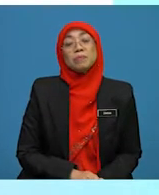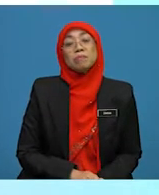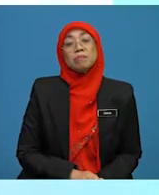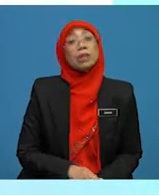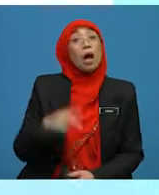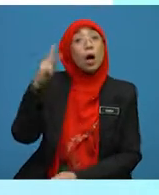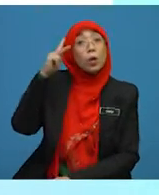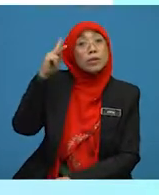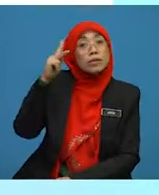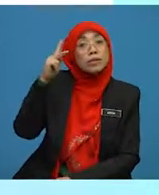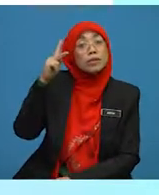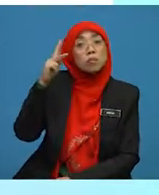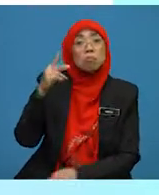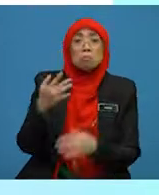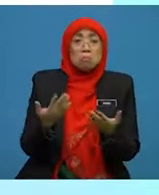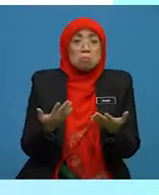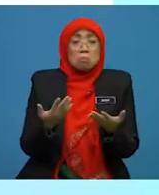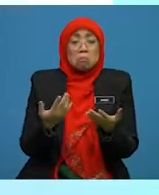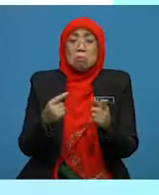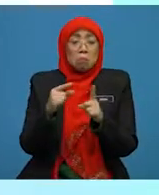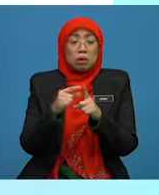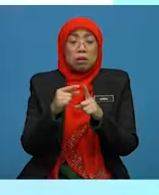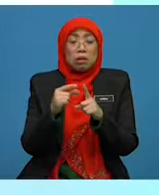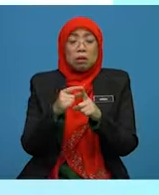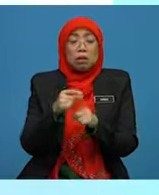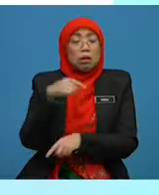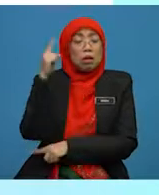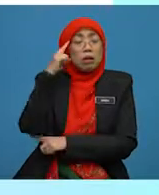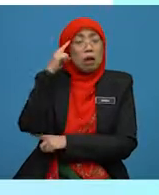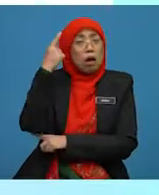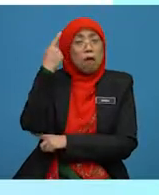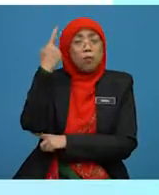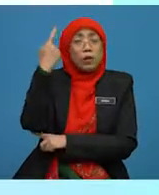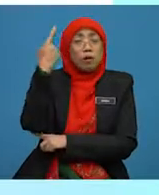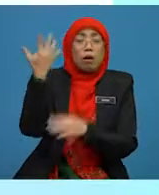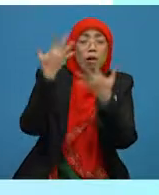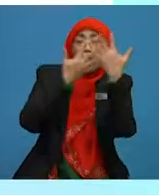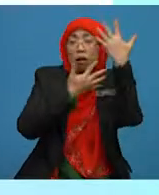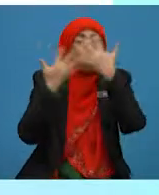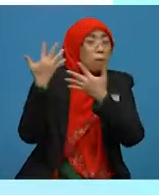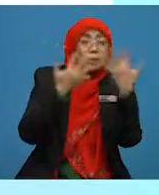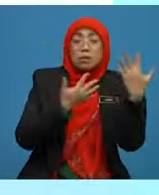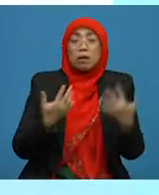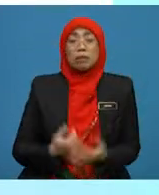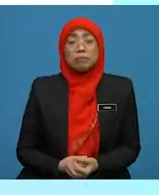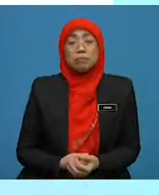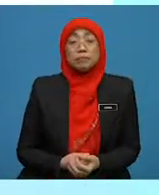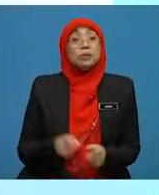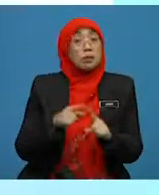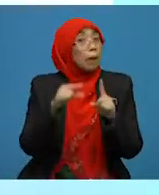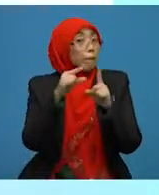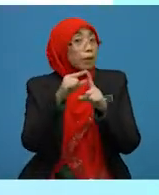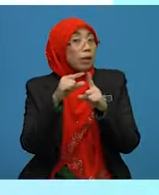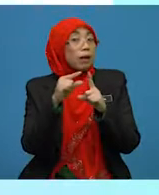Konsep ialah bentuk abstrak yang wujud dalam fikiran. Perkataan pula ialah bunyi,